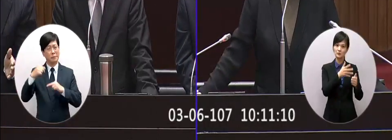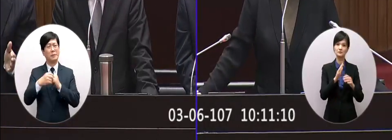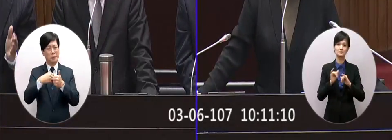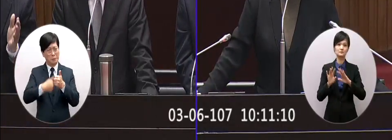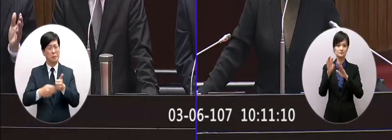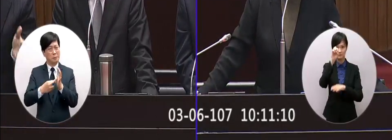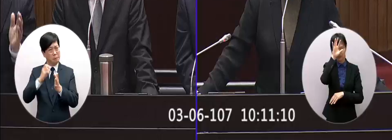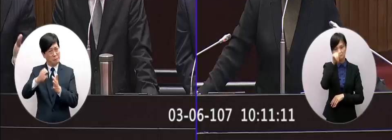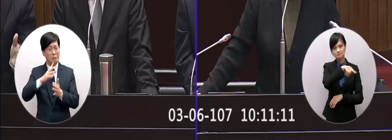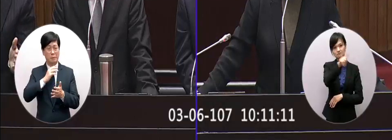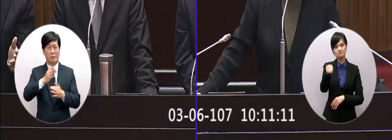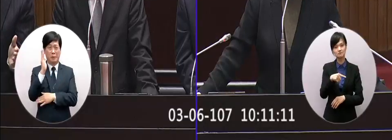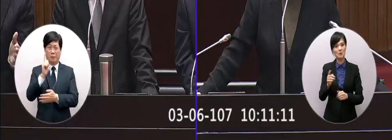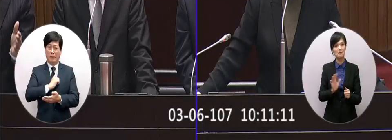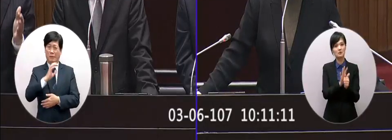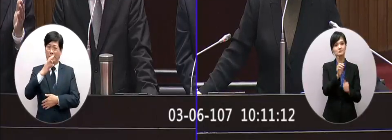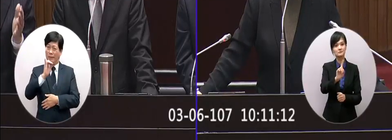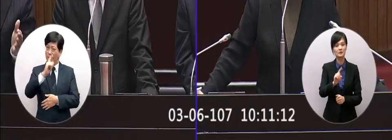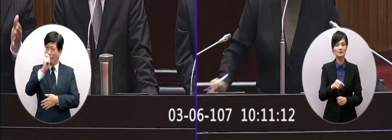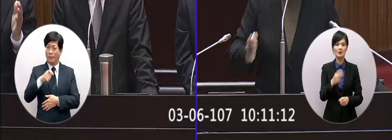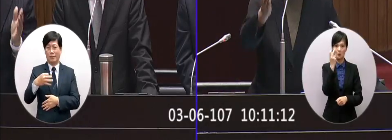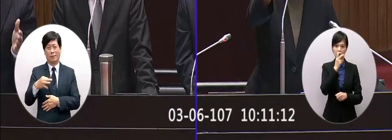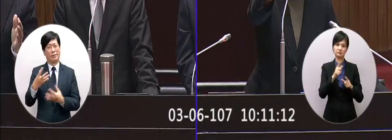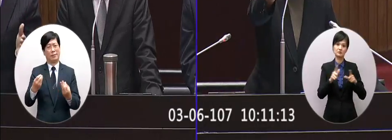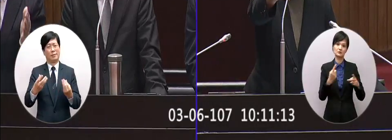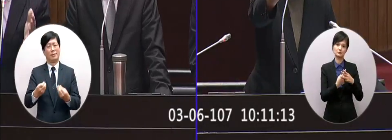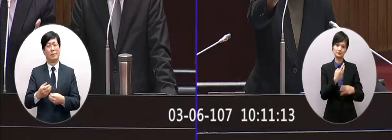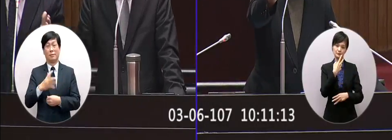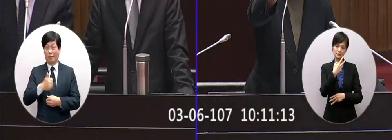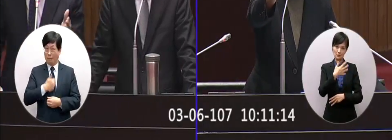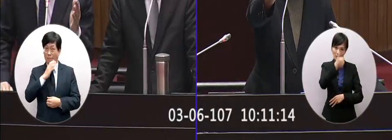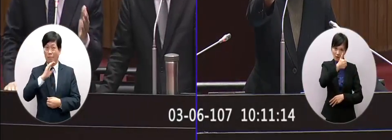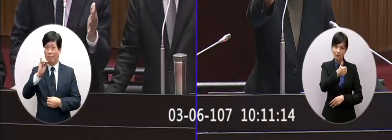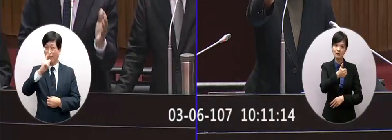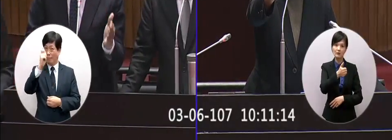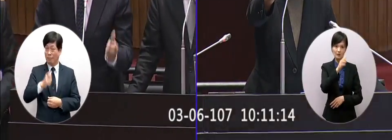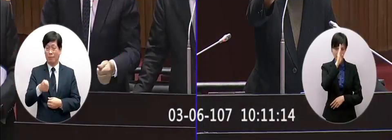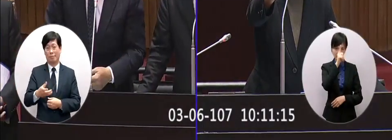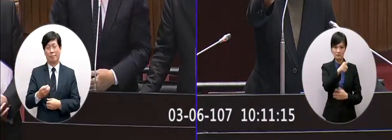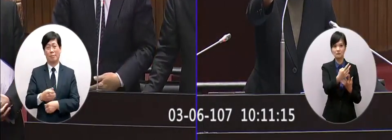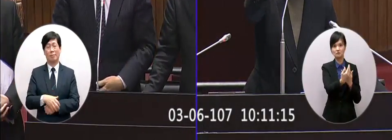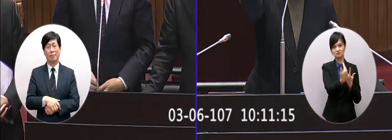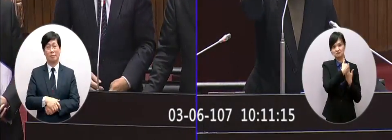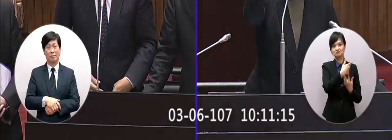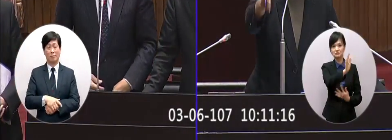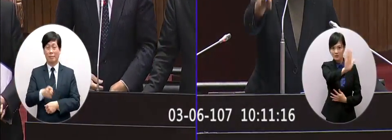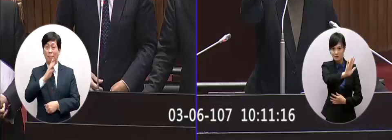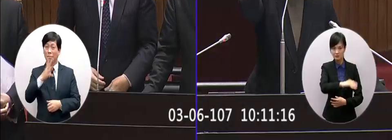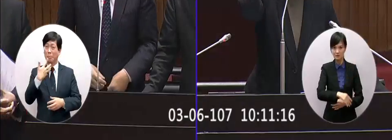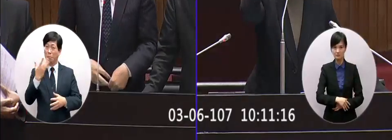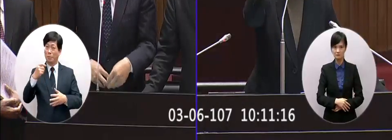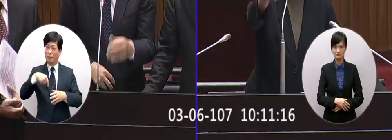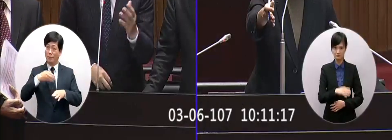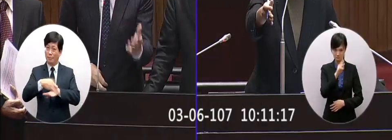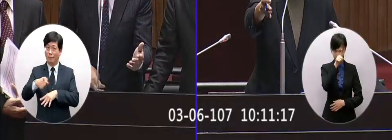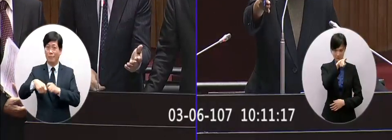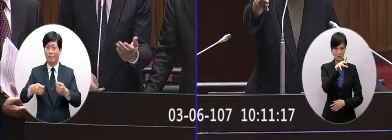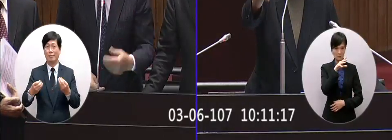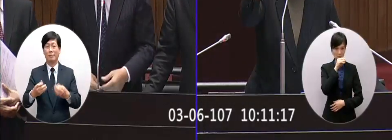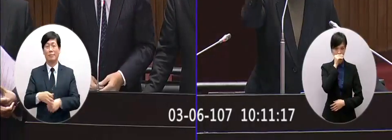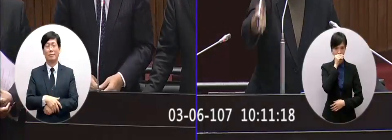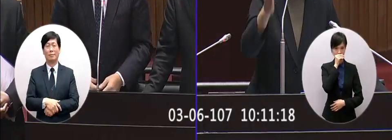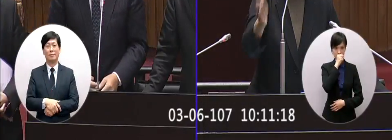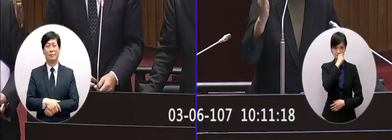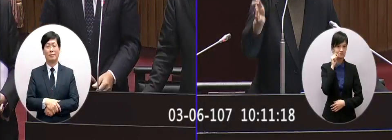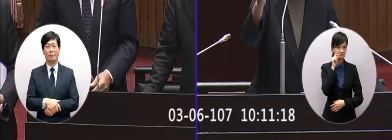的？ 顾大主委，顾大主委，请你，请你，请你不要先说明，请你先不要说